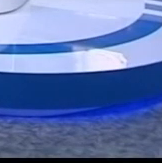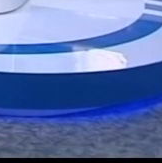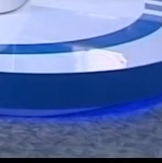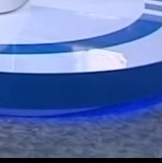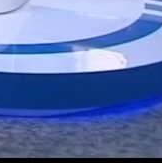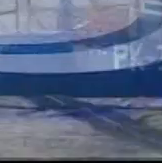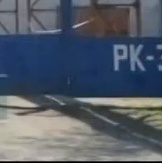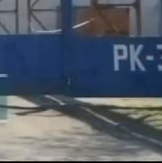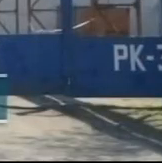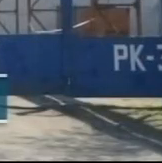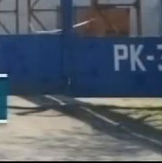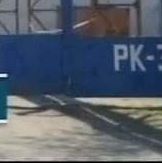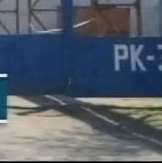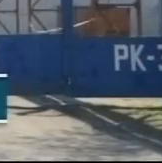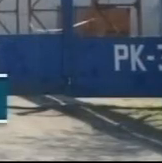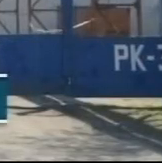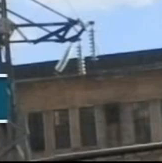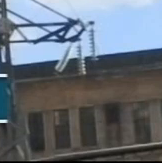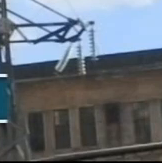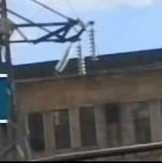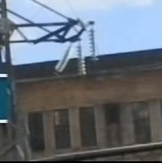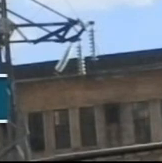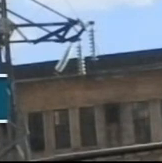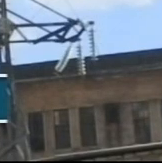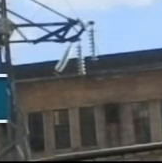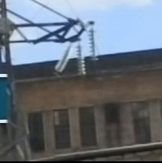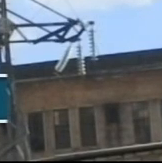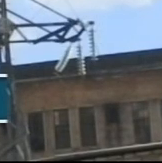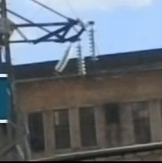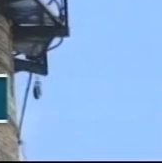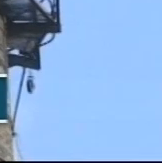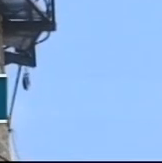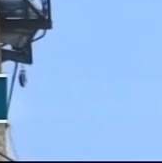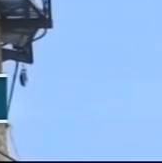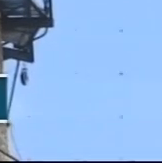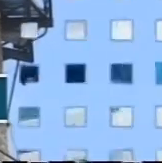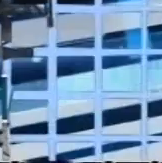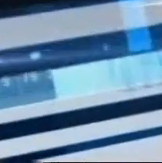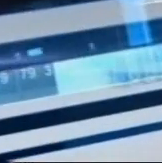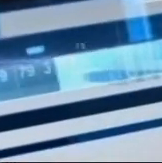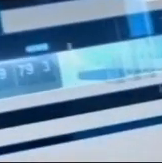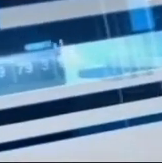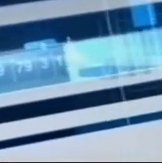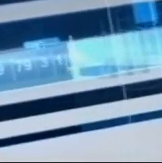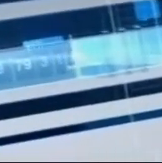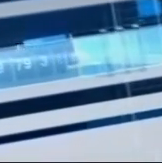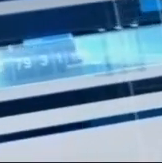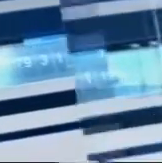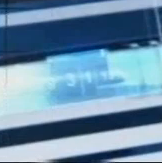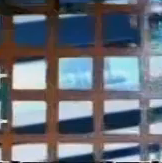увидите. Отопительный сезон продолжается. Это связано с понижением температуры.